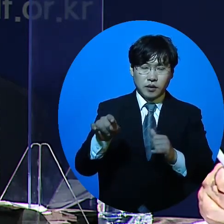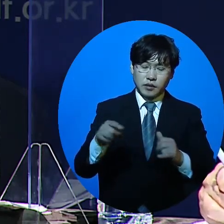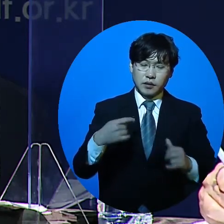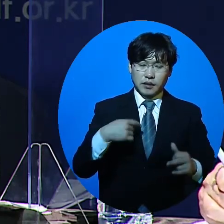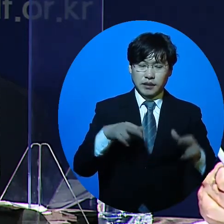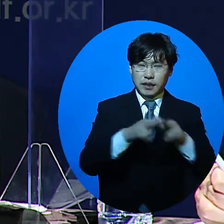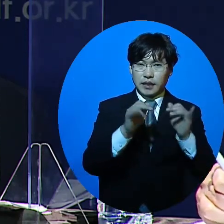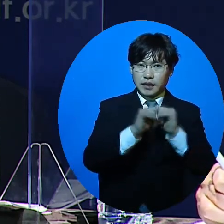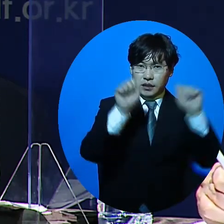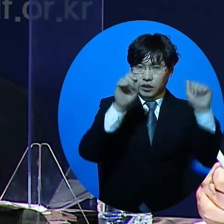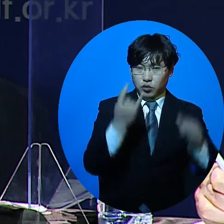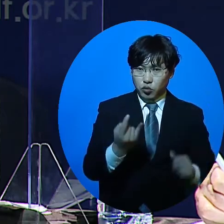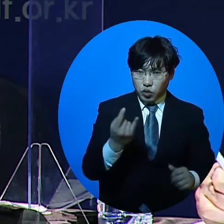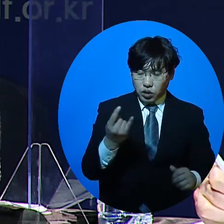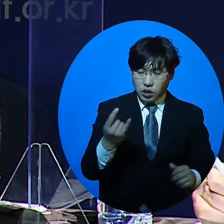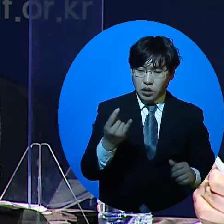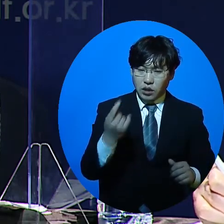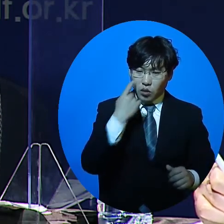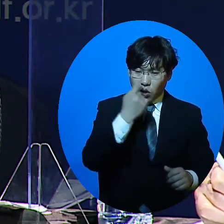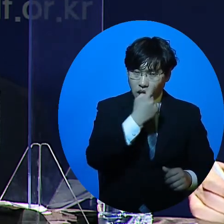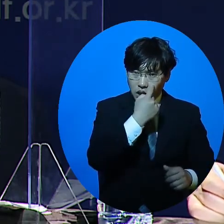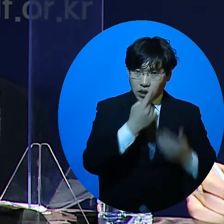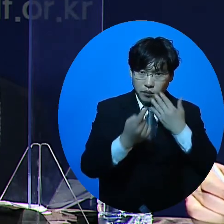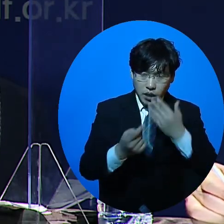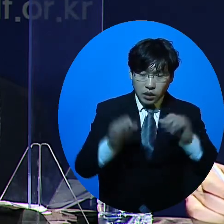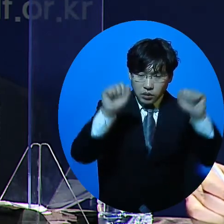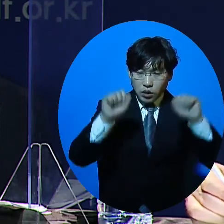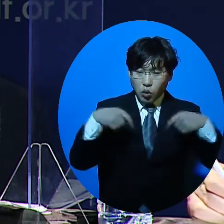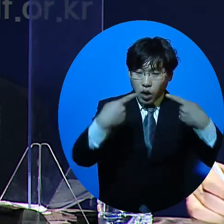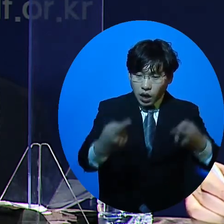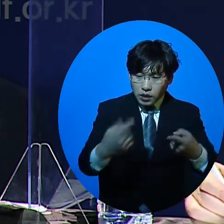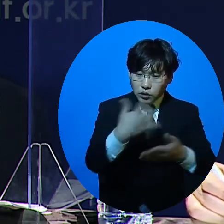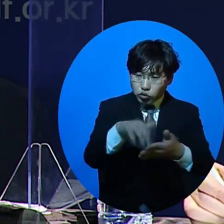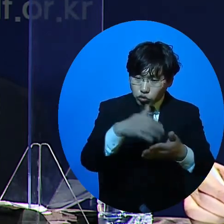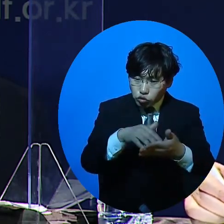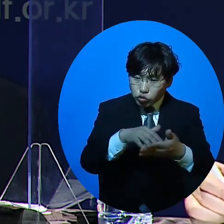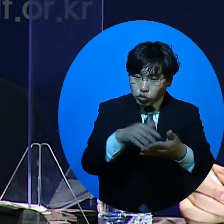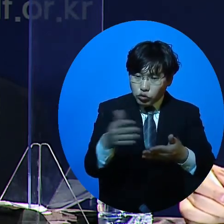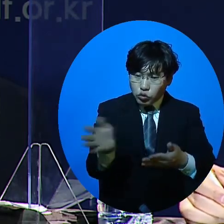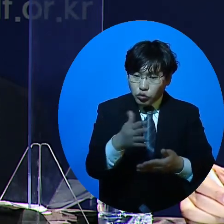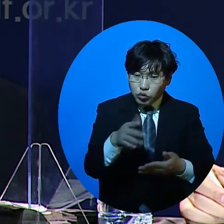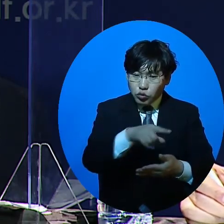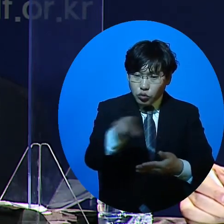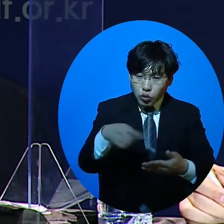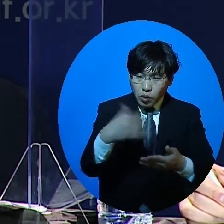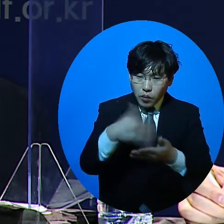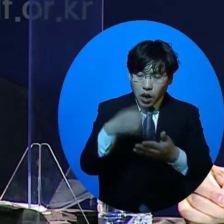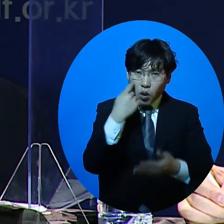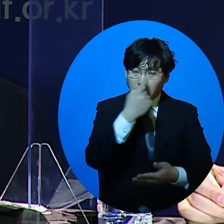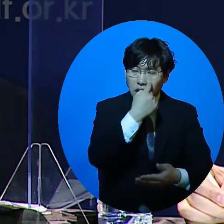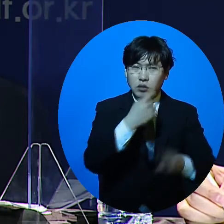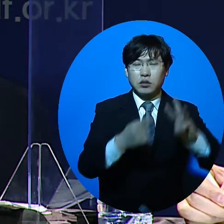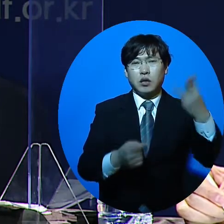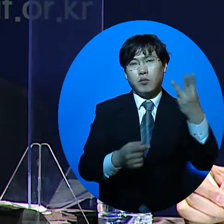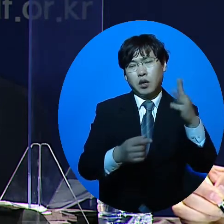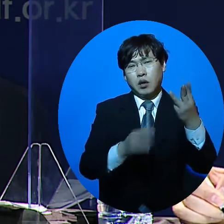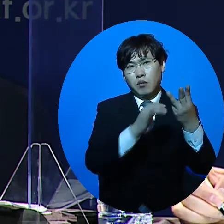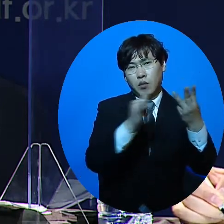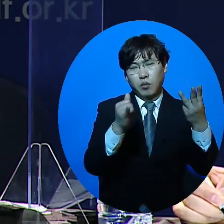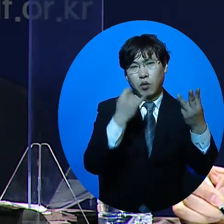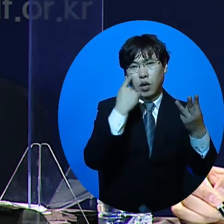사무국장이 확인할 수 있는 장애인 체육활동 인구는 300여 명밖에 안 됩니다.